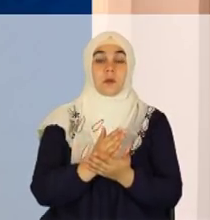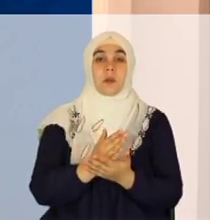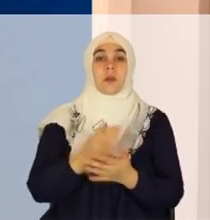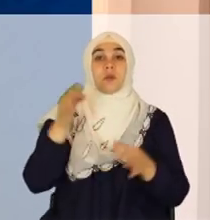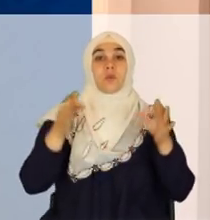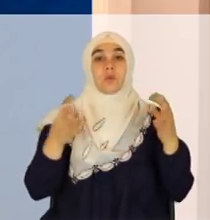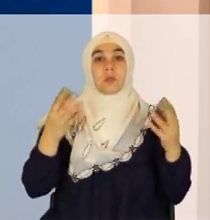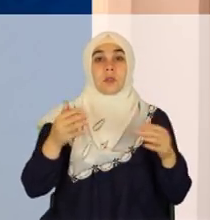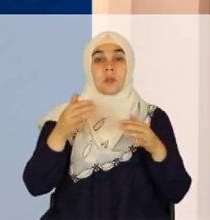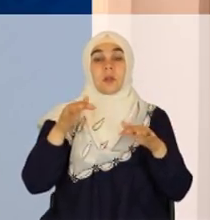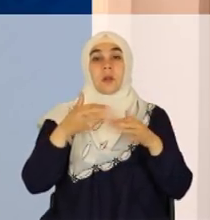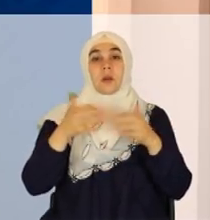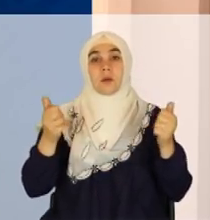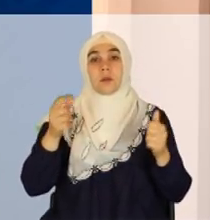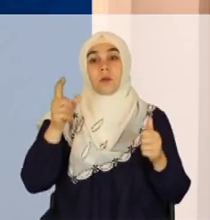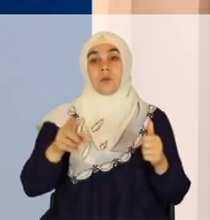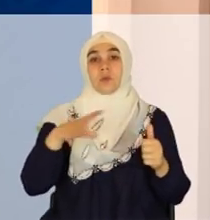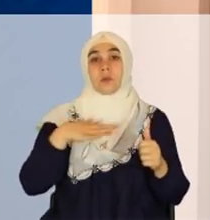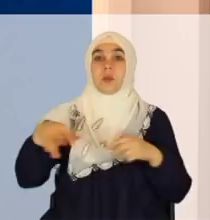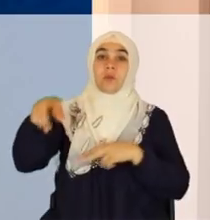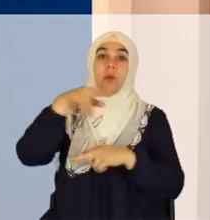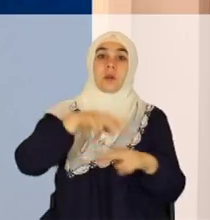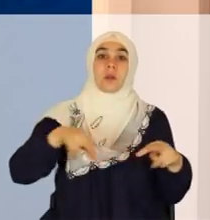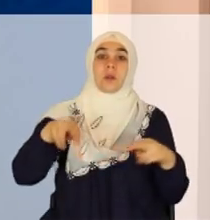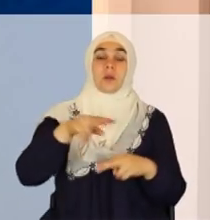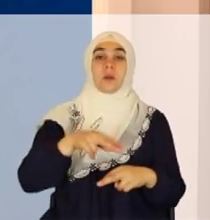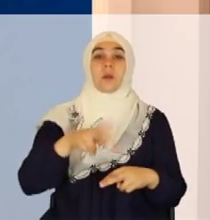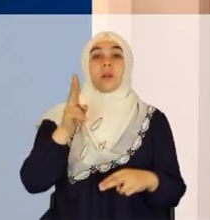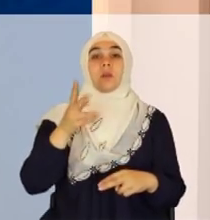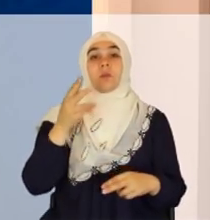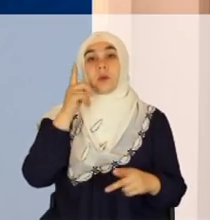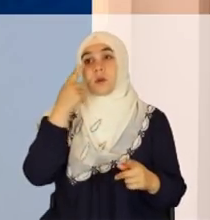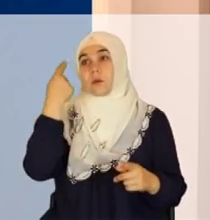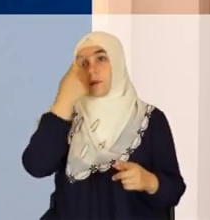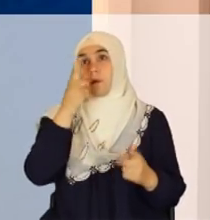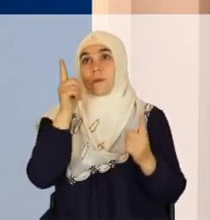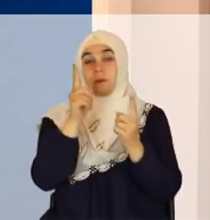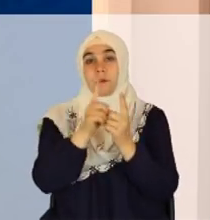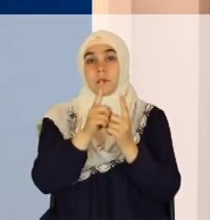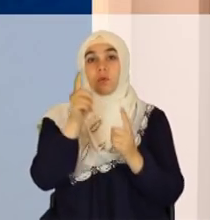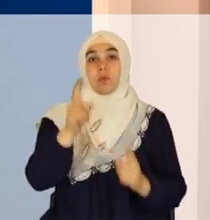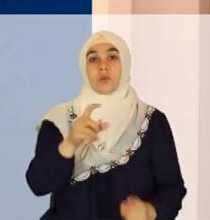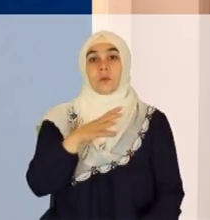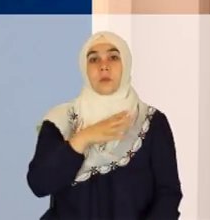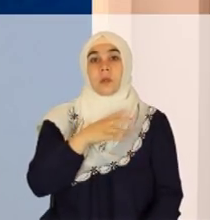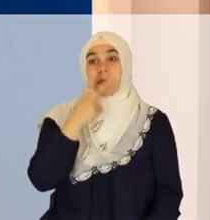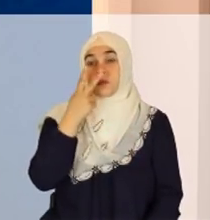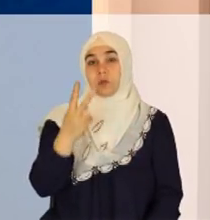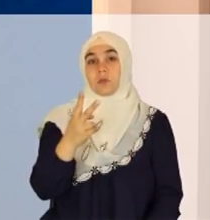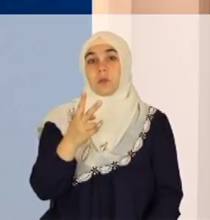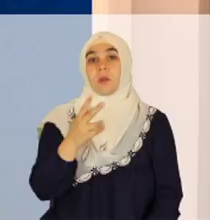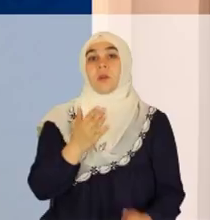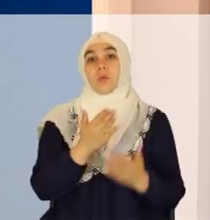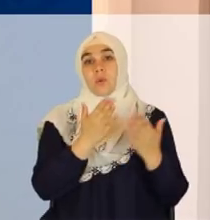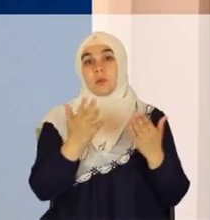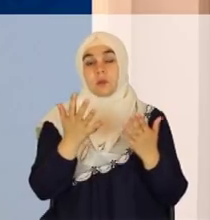Qiyomat qoyim bo'lganicha odamlarning ichida yurar ekanlar. Kimga ko'rinsa, u kishini nazari tushsa, duosini